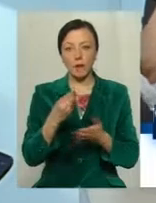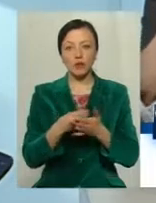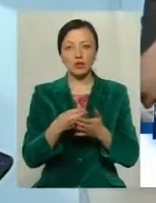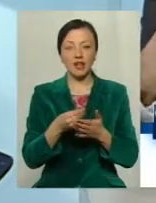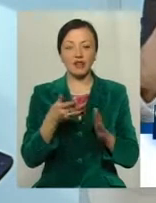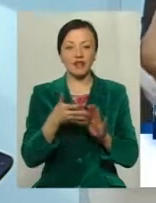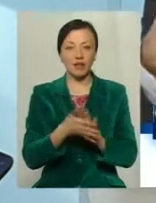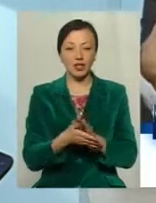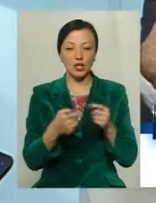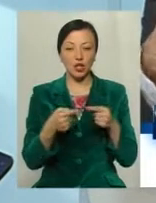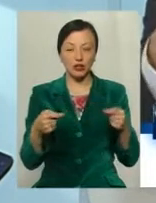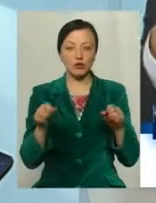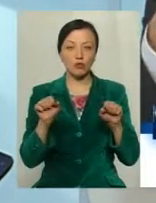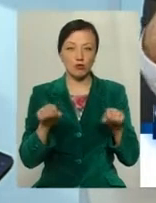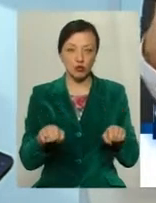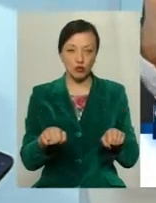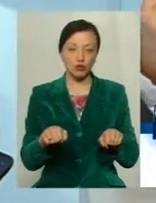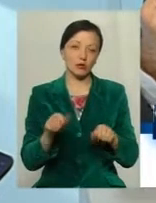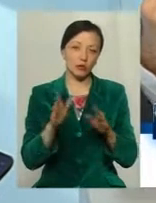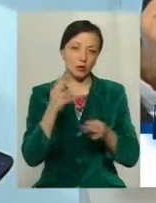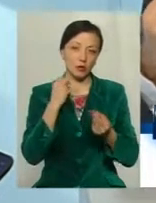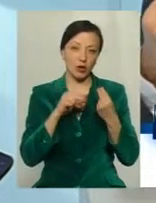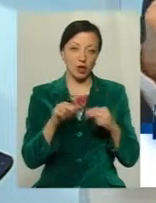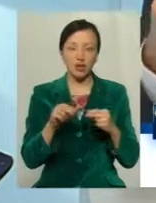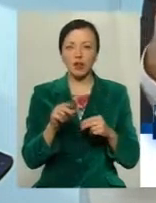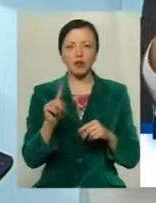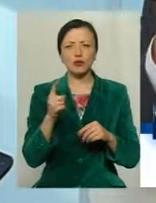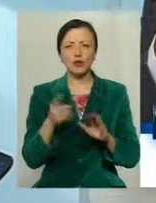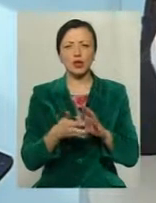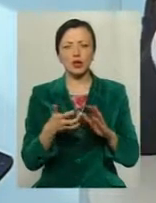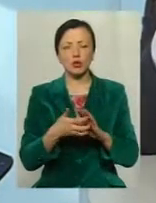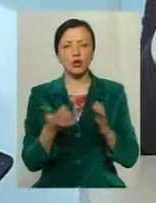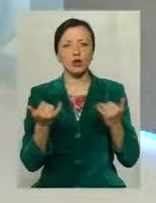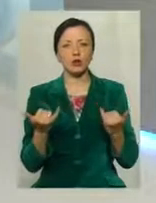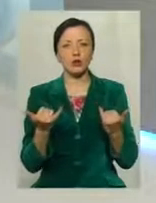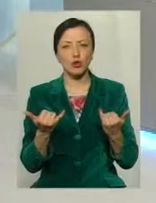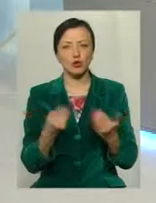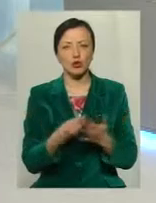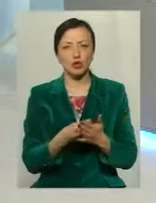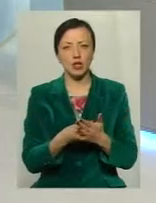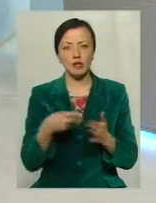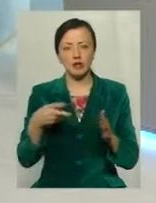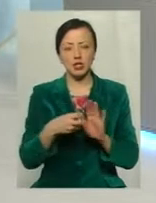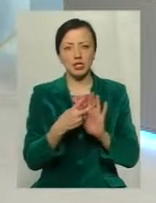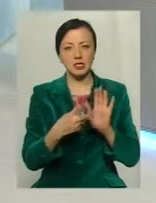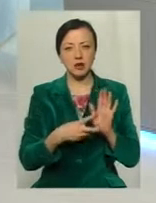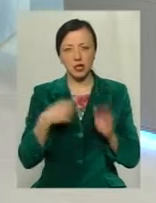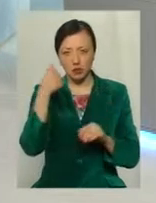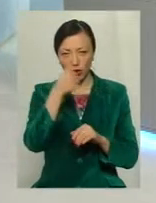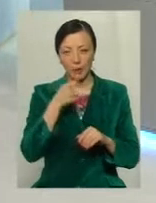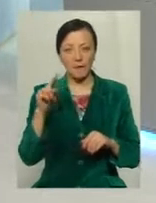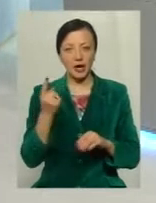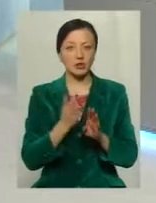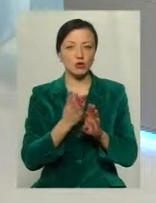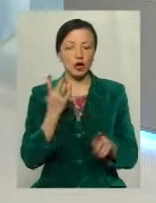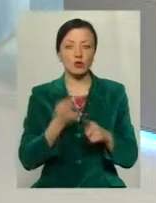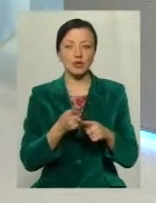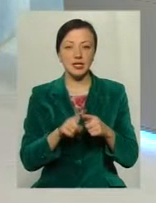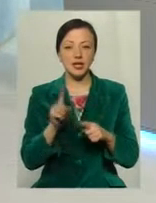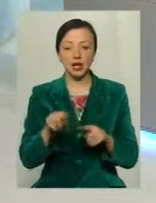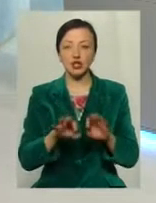Обласна рада може справедливо чи несправедливо розділити кошти, які сьогодні є. Тільки ефективна економіка нашої